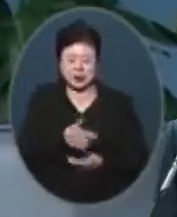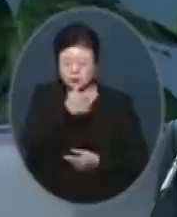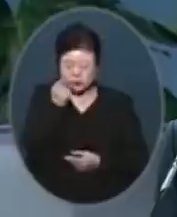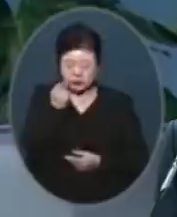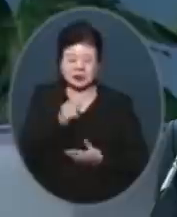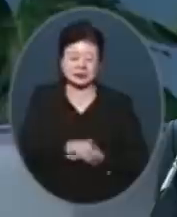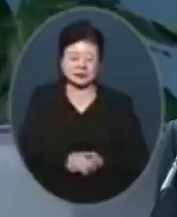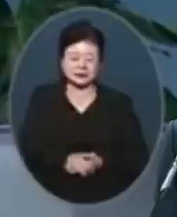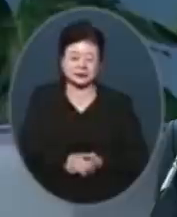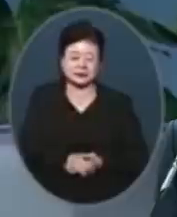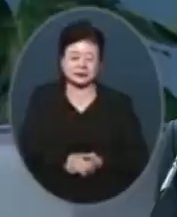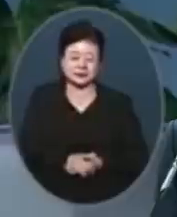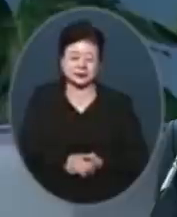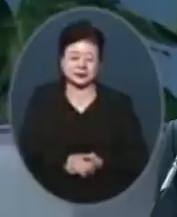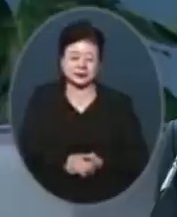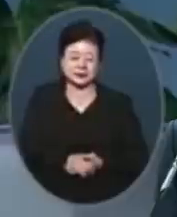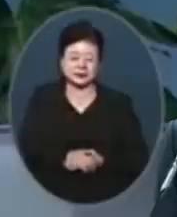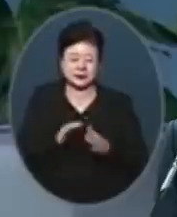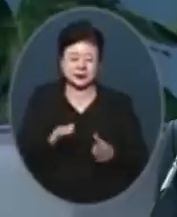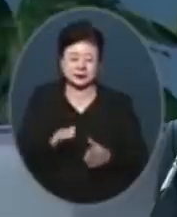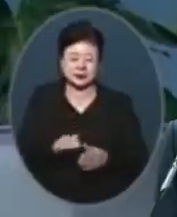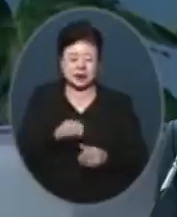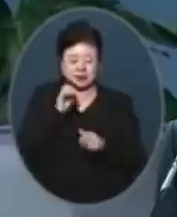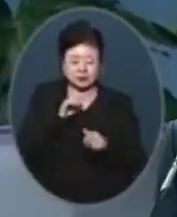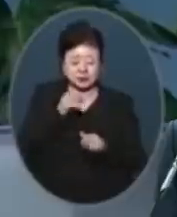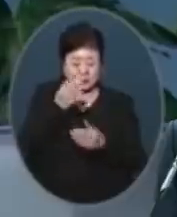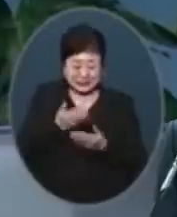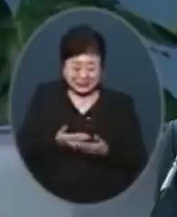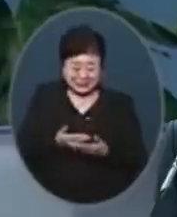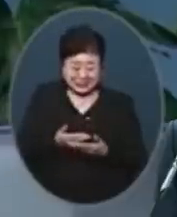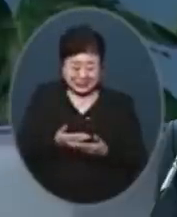충분하지 못해서 이번에 꾸중을 들은 것입니다.